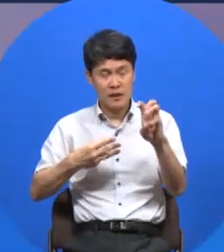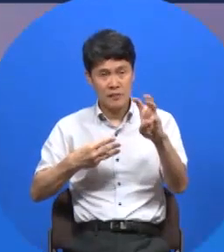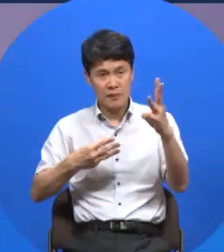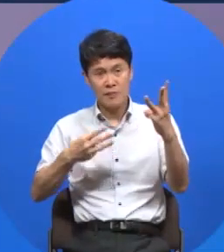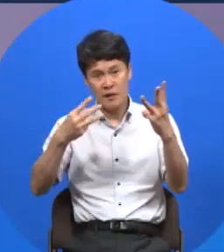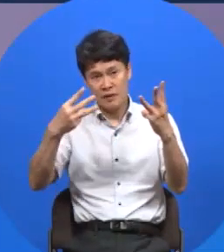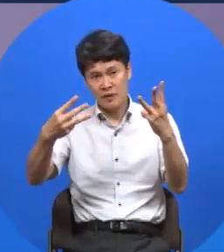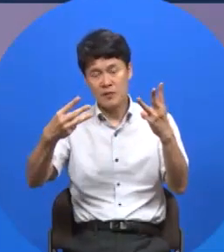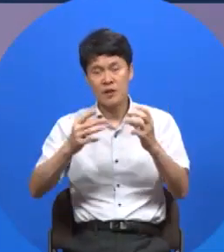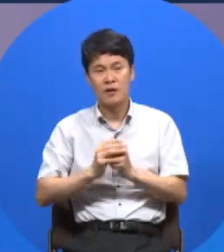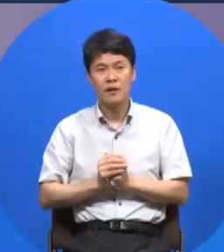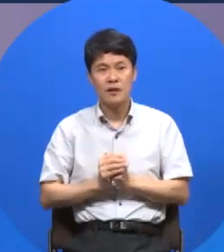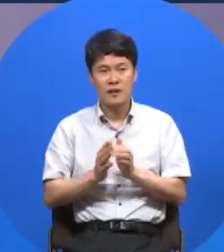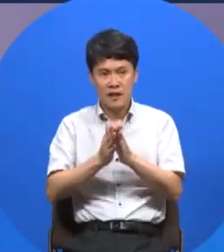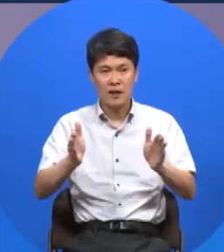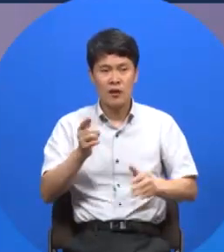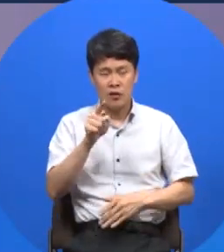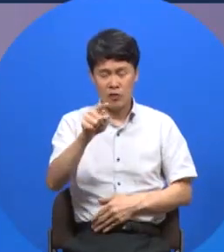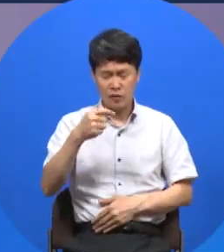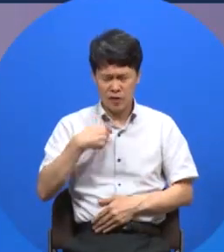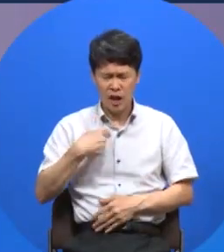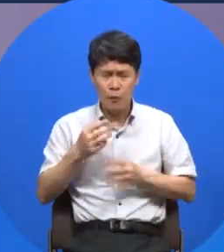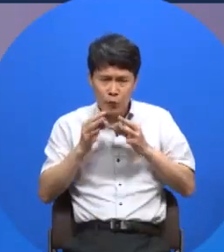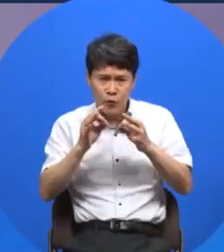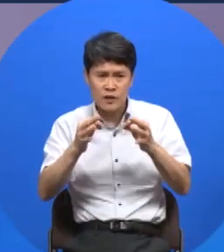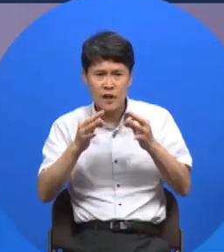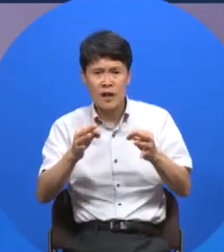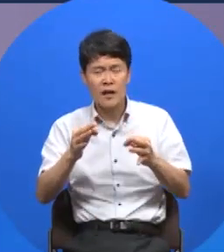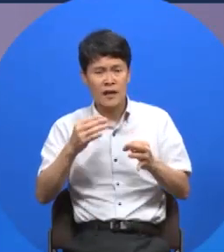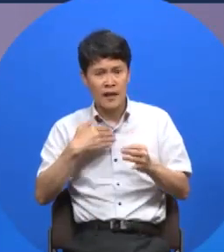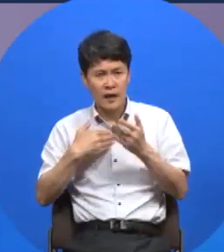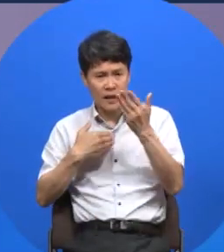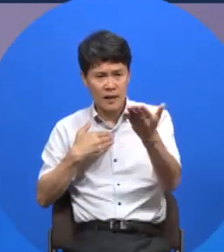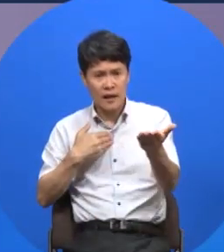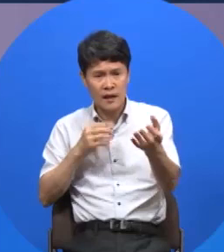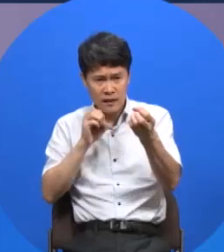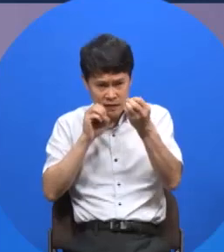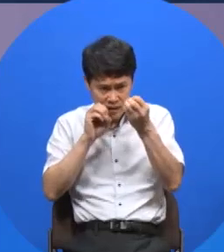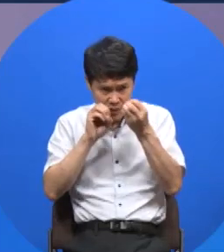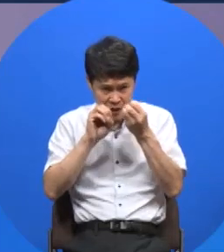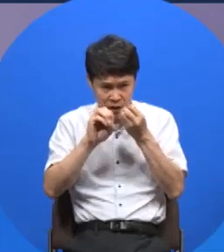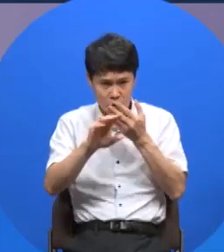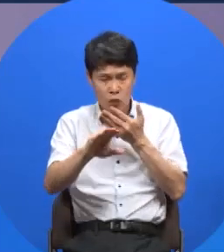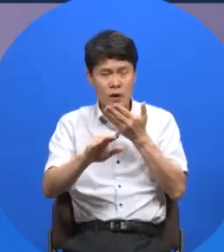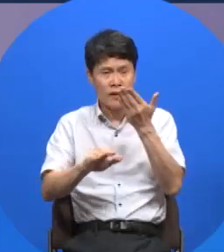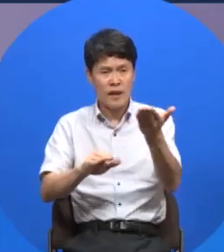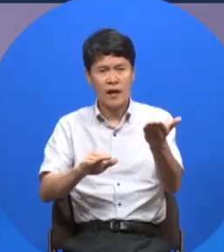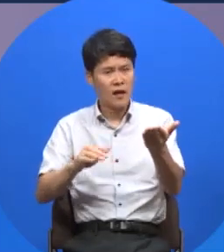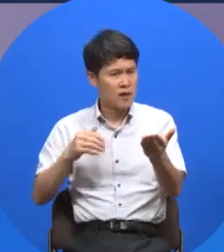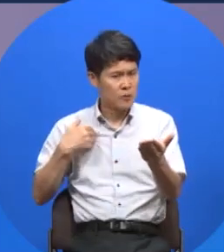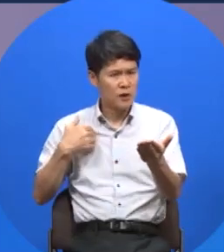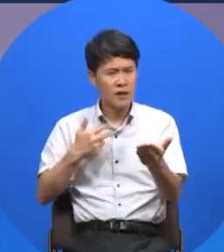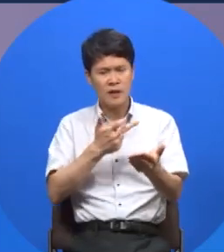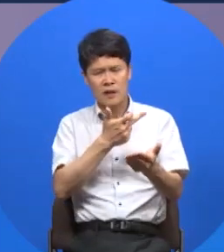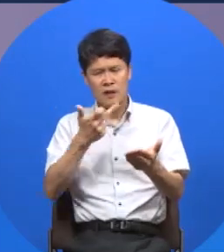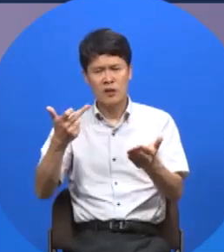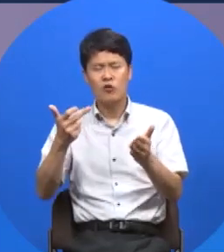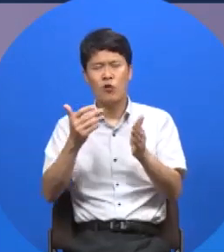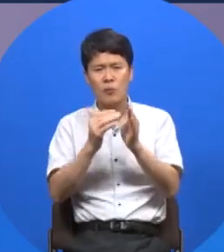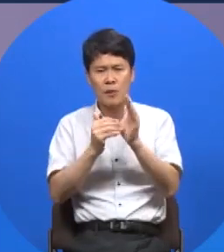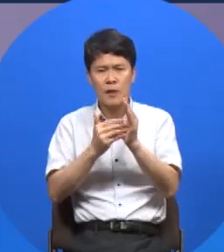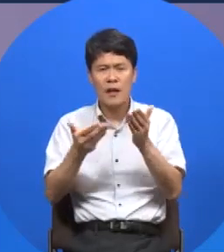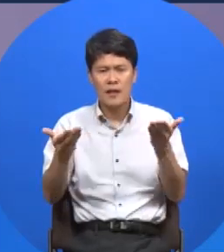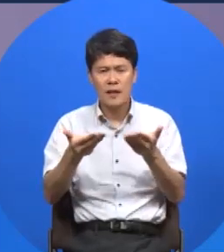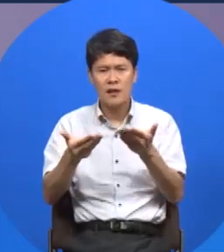33장 3절 다 같이 시작. 너는 내게 부르짖으라. 나는 네게 응답하겠고 네가 알지 못하는